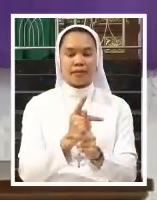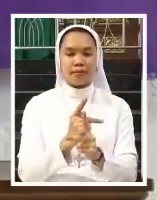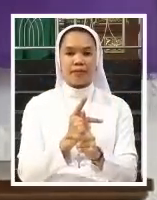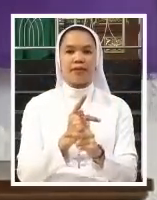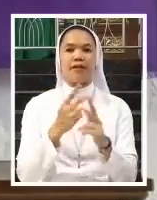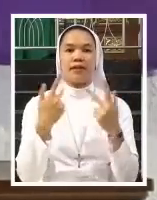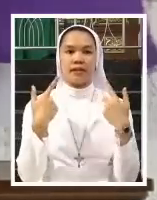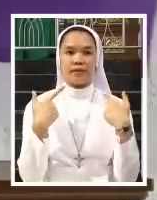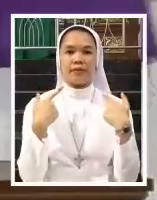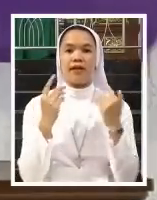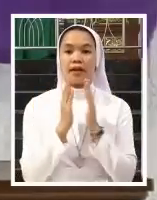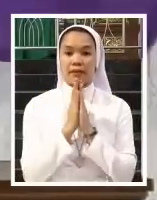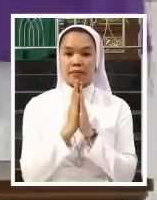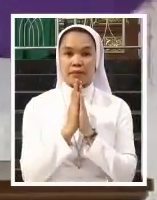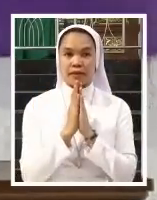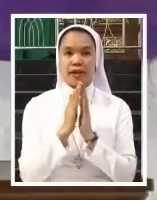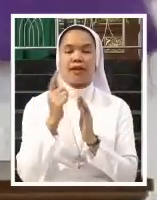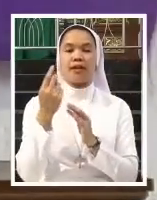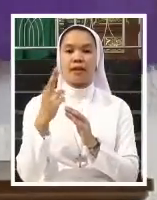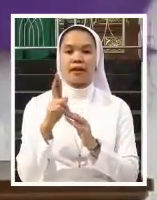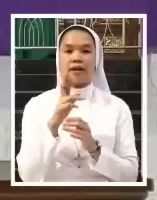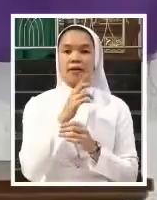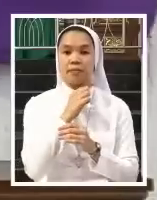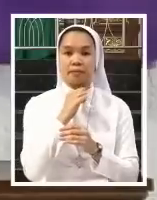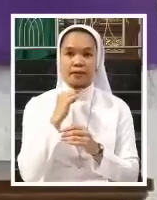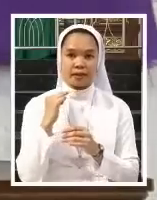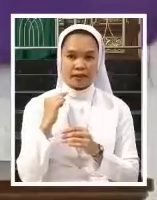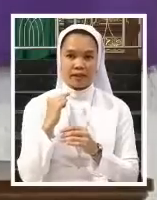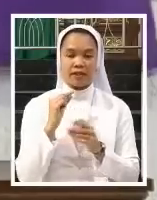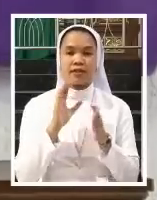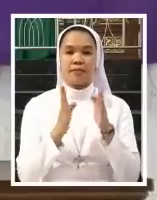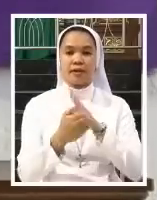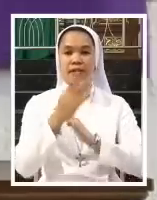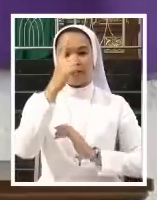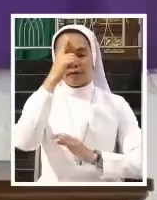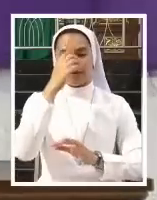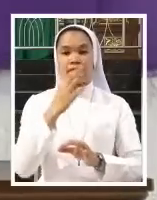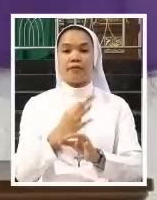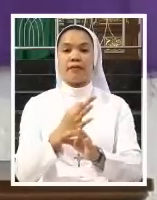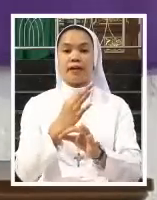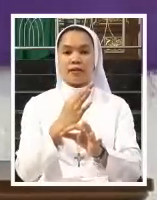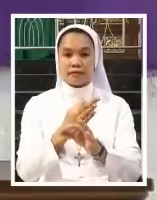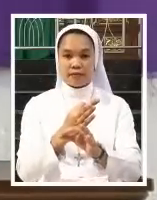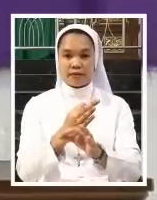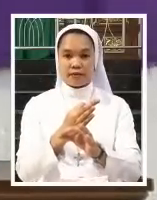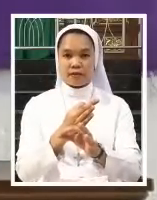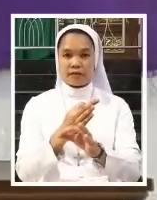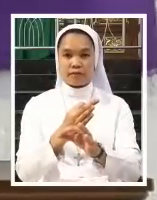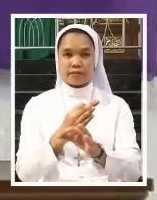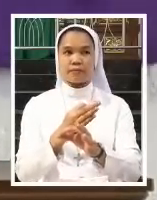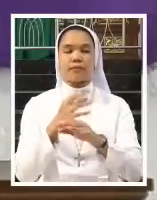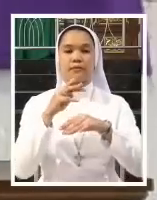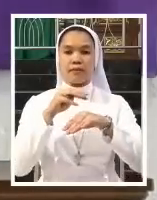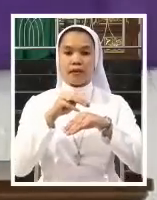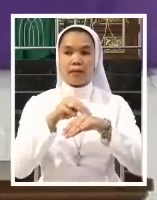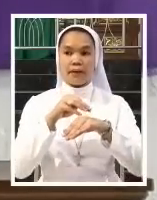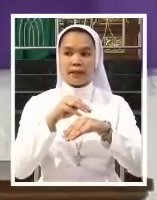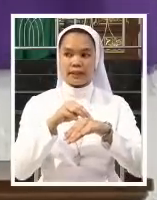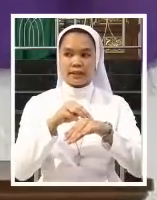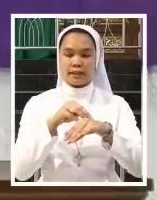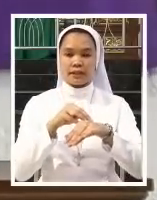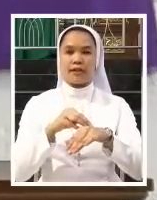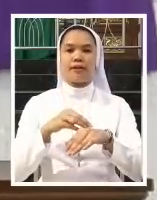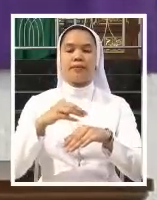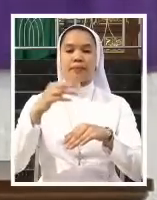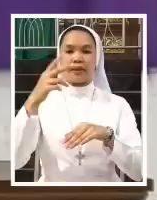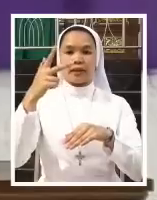indang ipamibi an sa indang mga padi na maging maimbod sa indang ministeryo. An